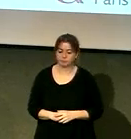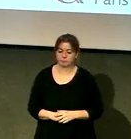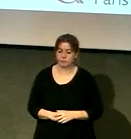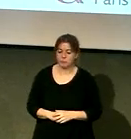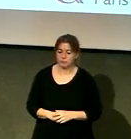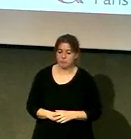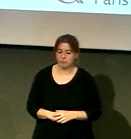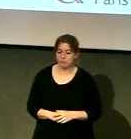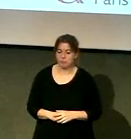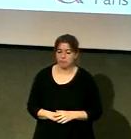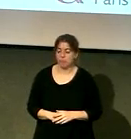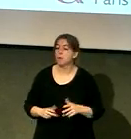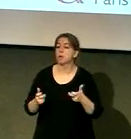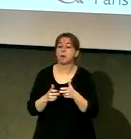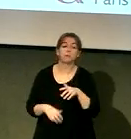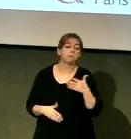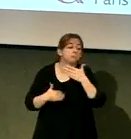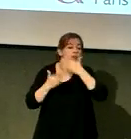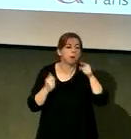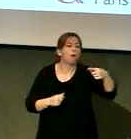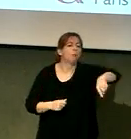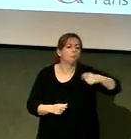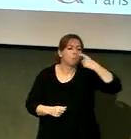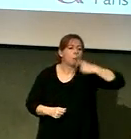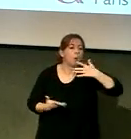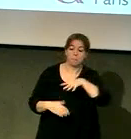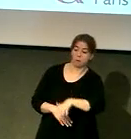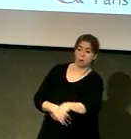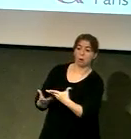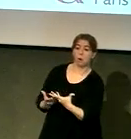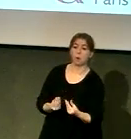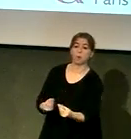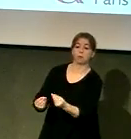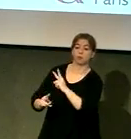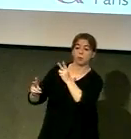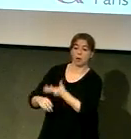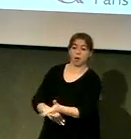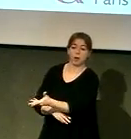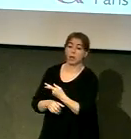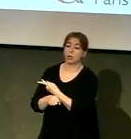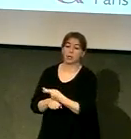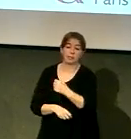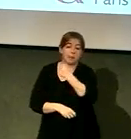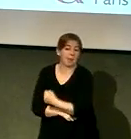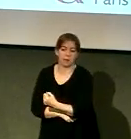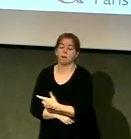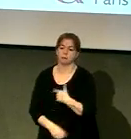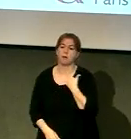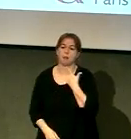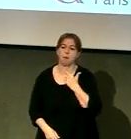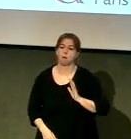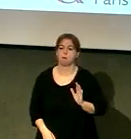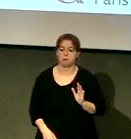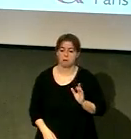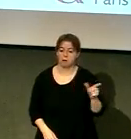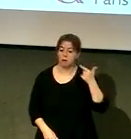mais est-ce que la population générale le sait suffisamment? Le champion, toute catégorie des risques, c'est l'alcool. Vous voyez que le nombre